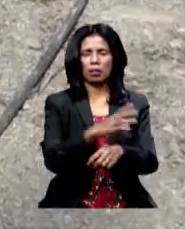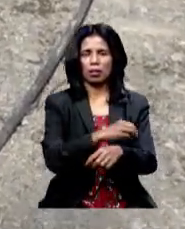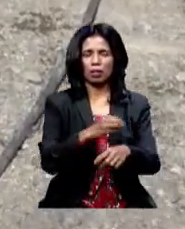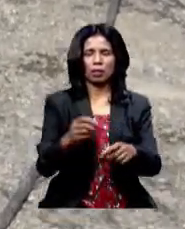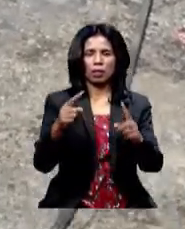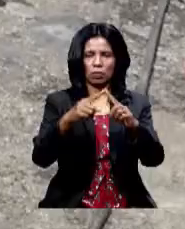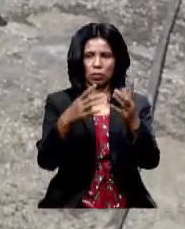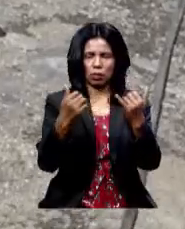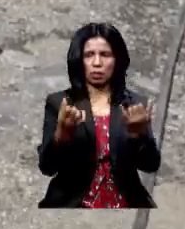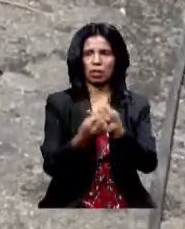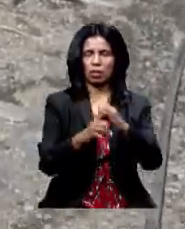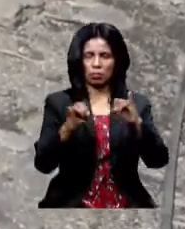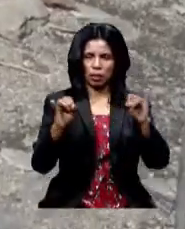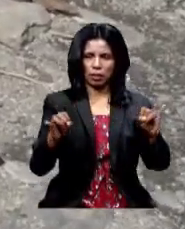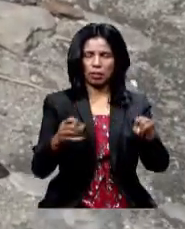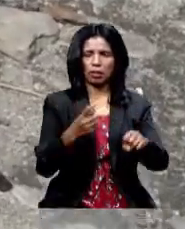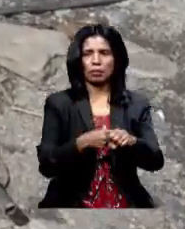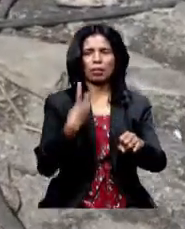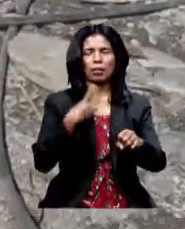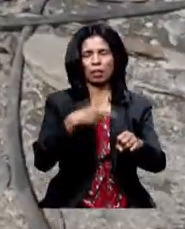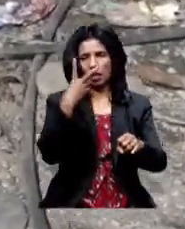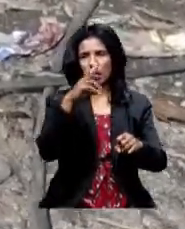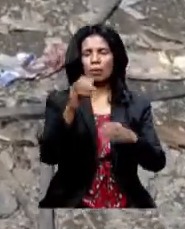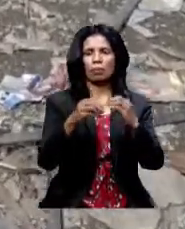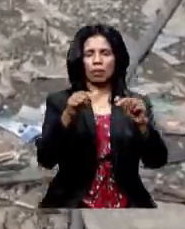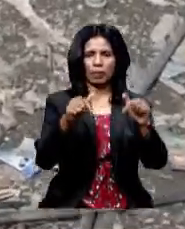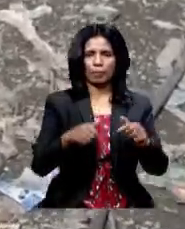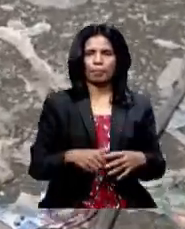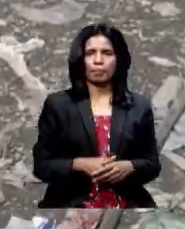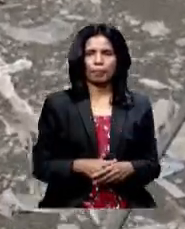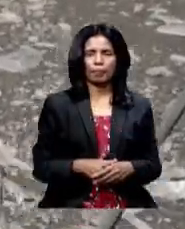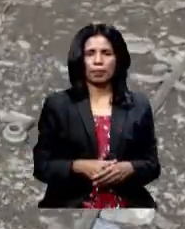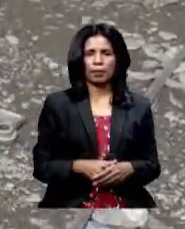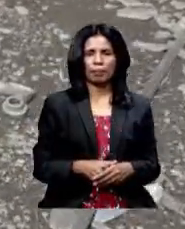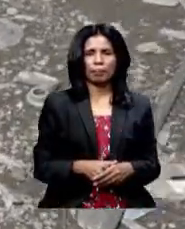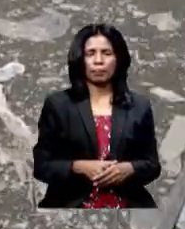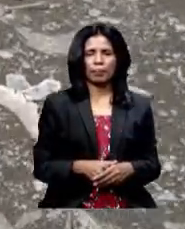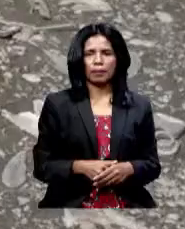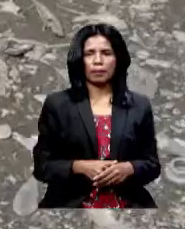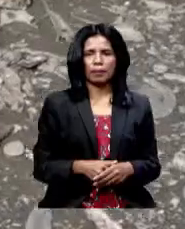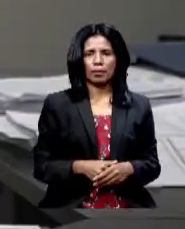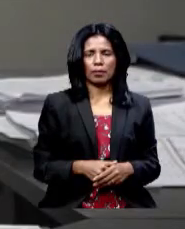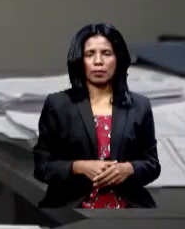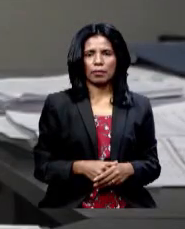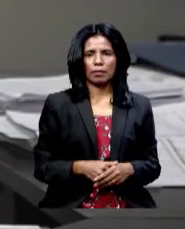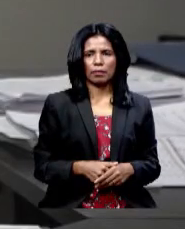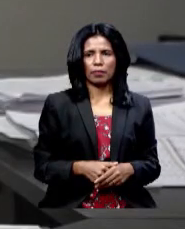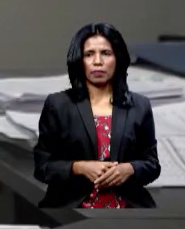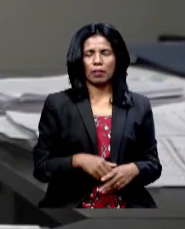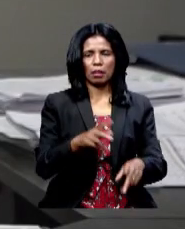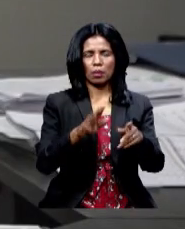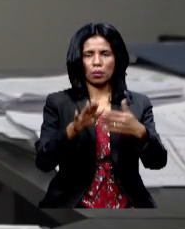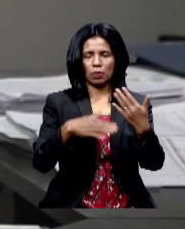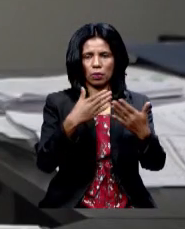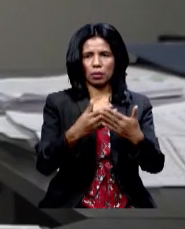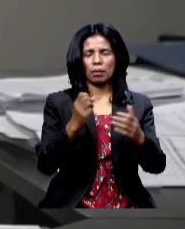to me ukuane tempo, ita teki melhora ida ne uluk. Para tu leite nia a comunidade vai